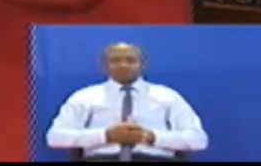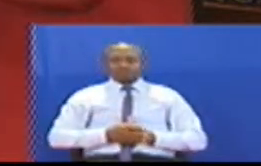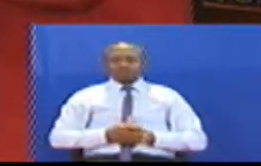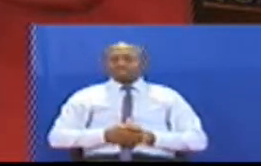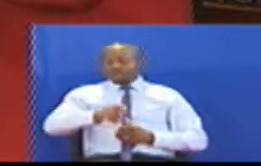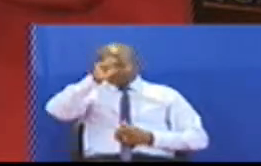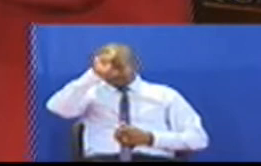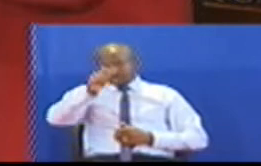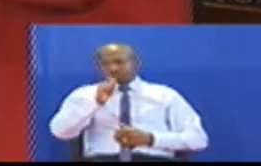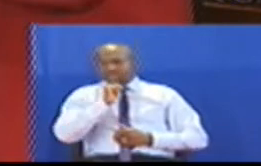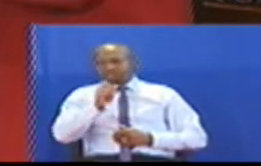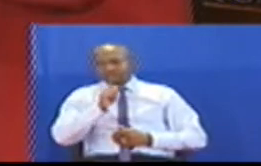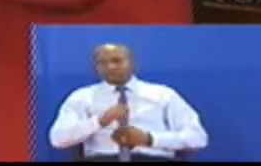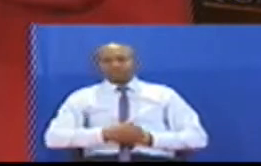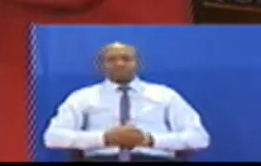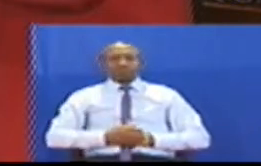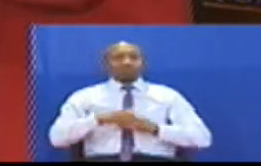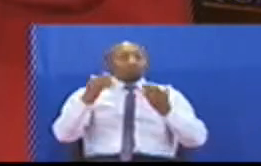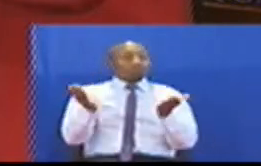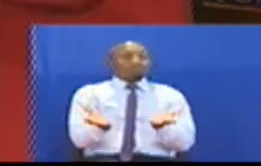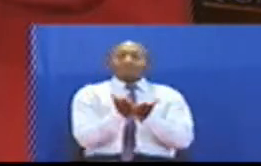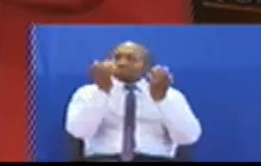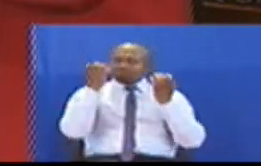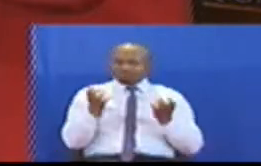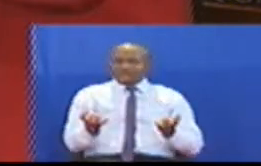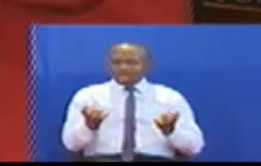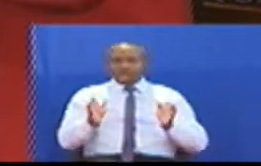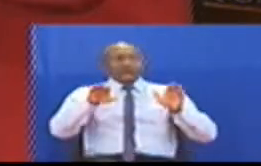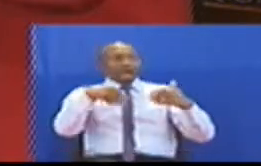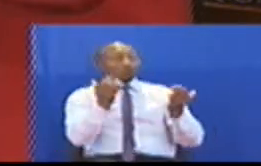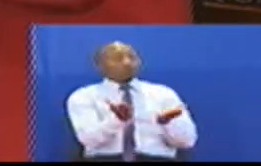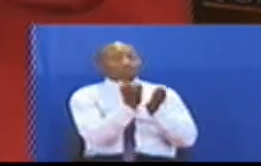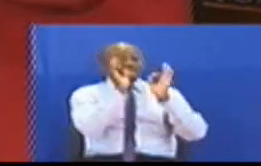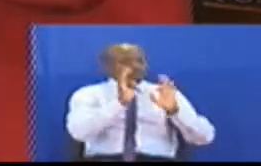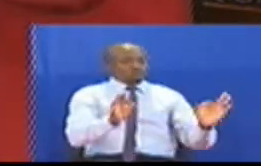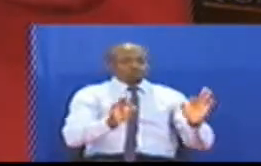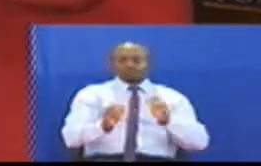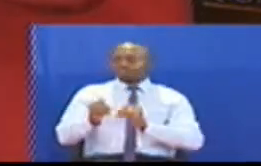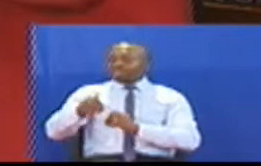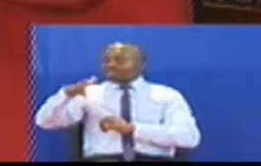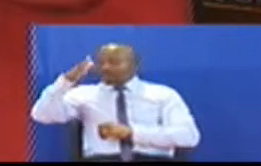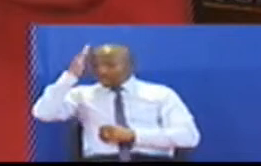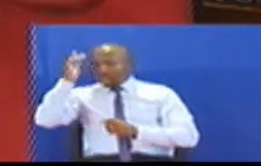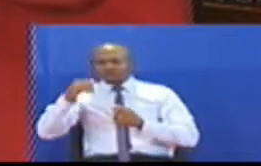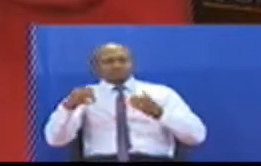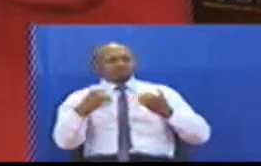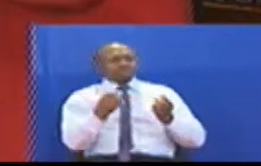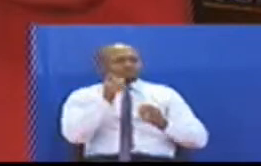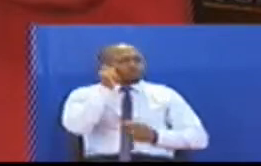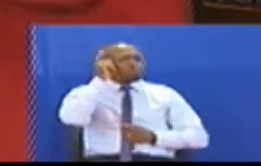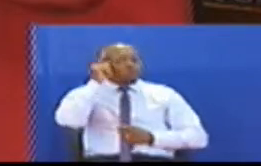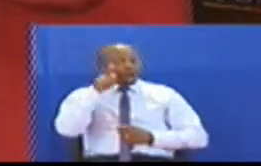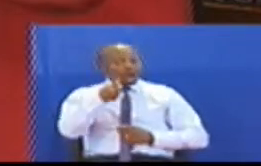Mheshimiwa Spika, kwa bahati mbaya sana au kwa bahati nzuri sana, baada ya serikali na tume kugundua kwamba serikali ndio yenye